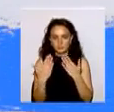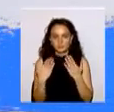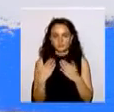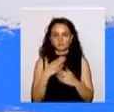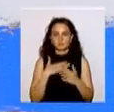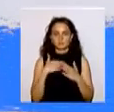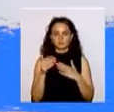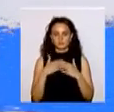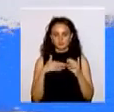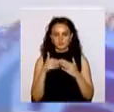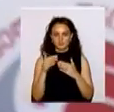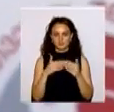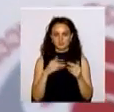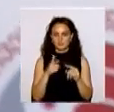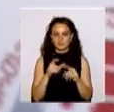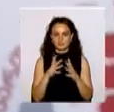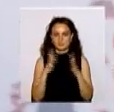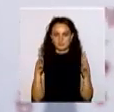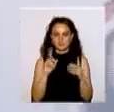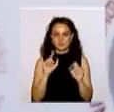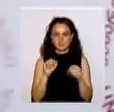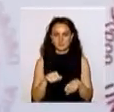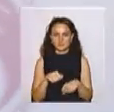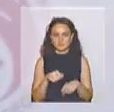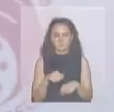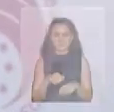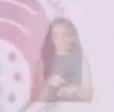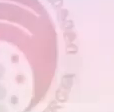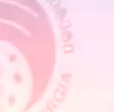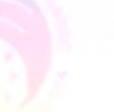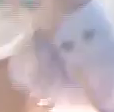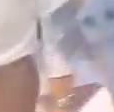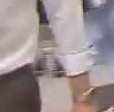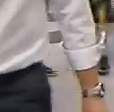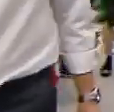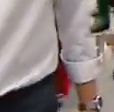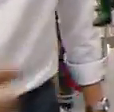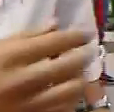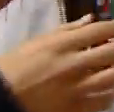ხელოსნებთან მუშაობის, ასევე ადამიანებთან მუშაობის, რომელსაც ვკეთებ სამს.